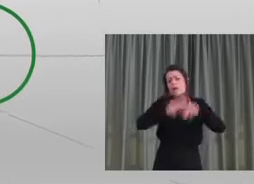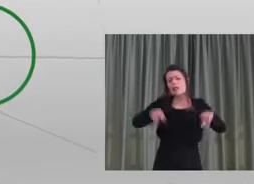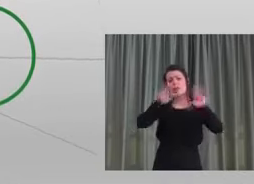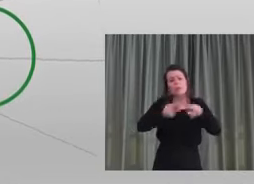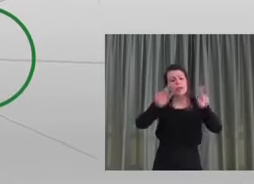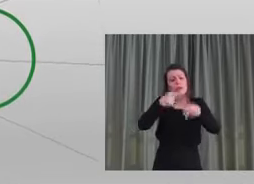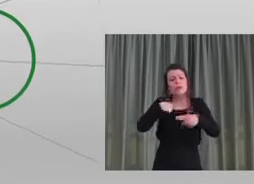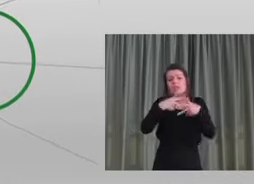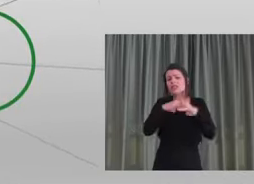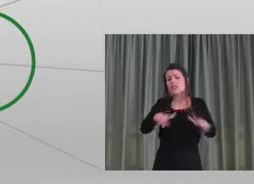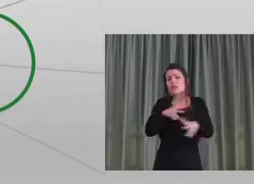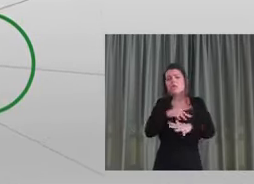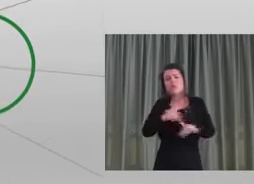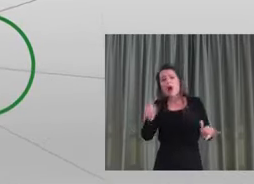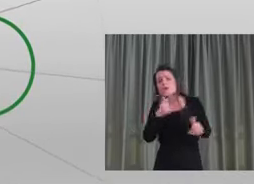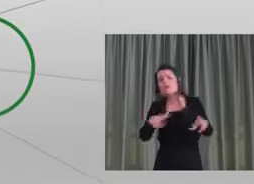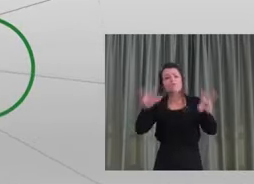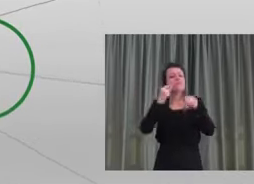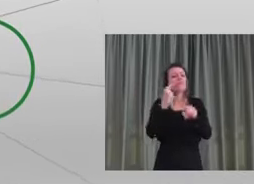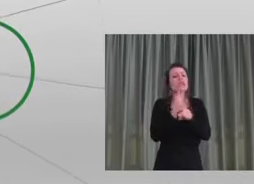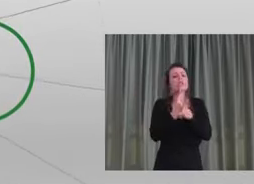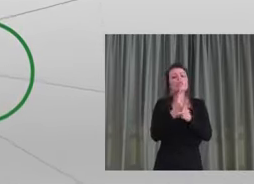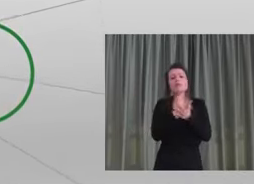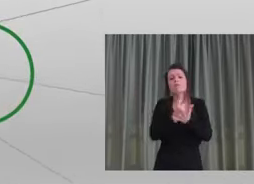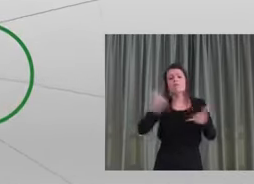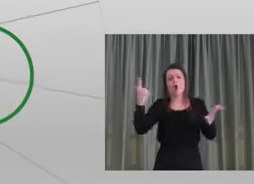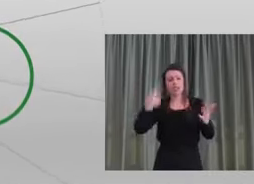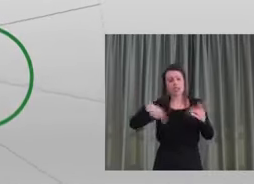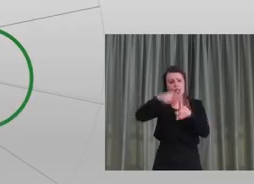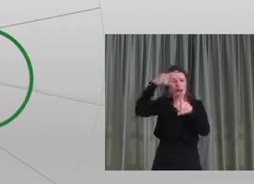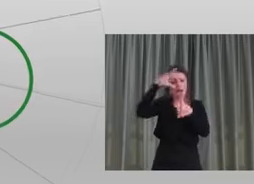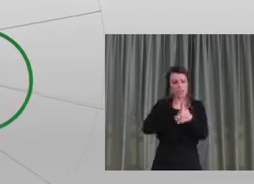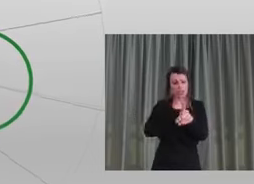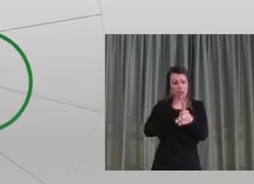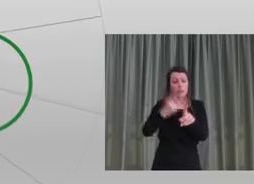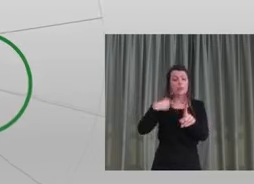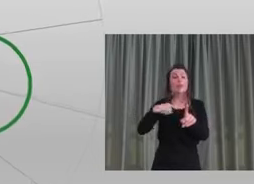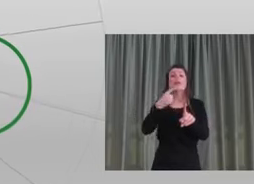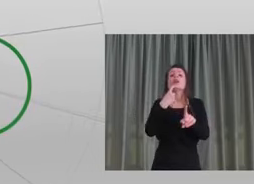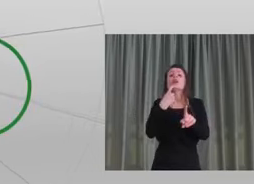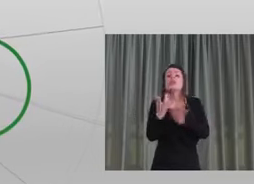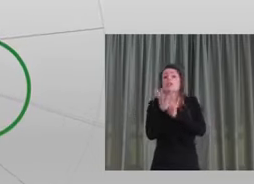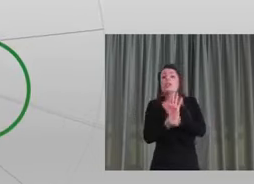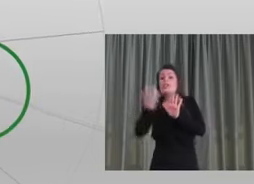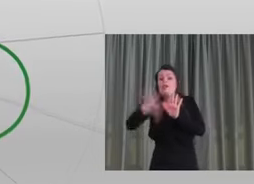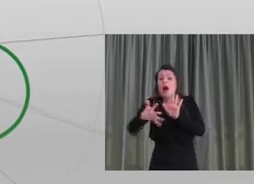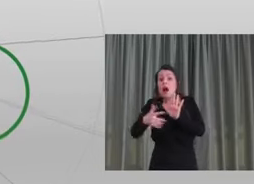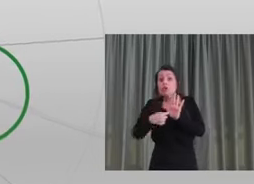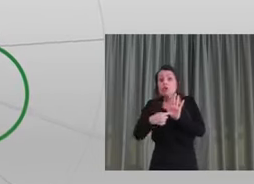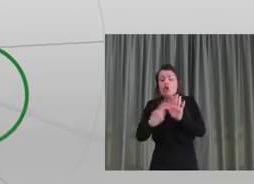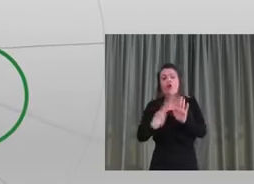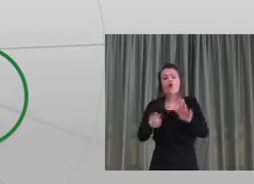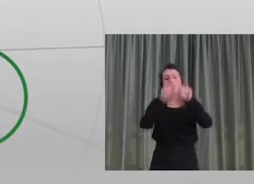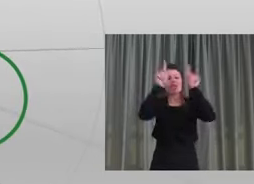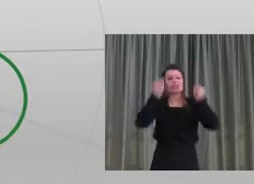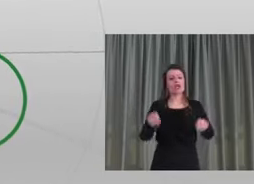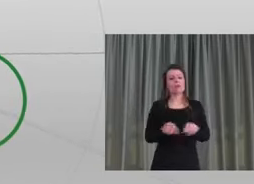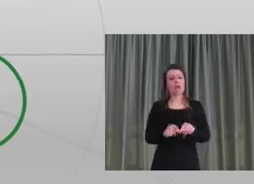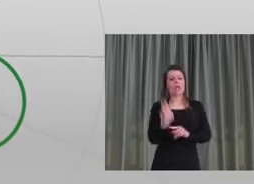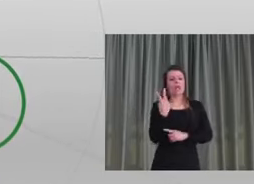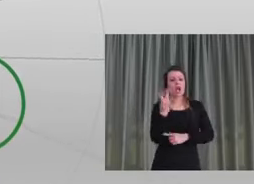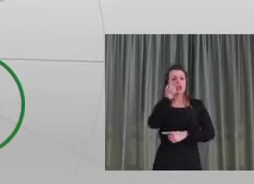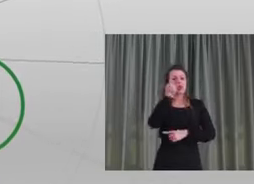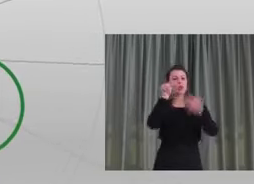chi invece l'ha già scaricata si troverà questa schermata che ha due tasti rossi in altro allora per